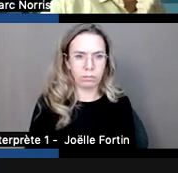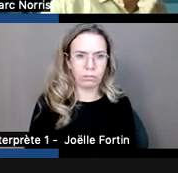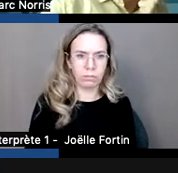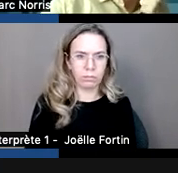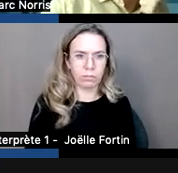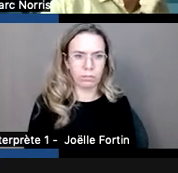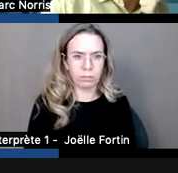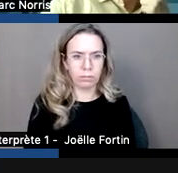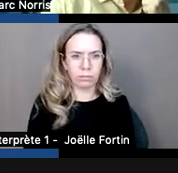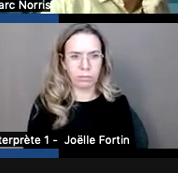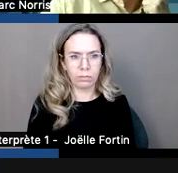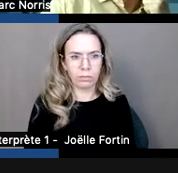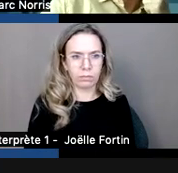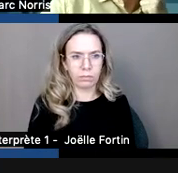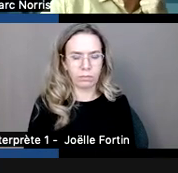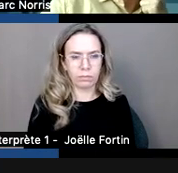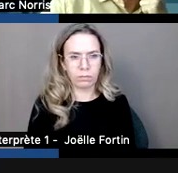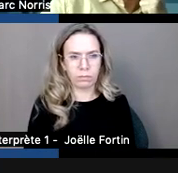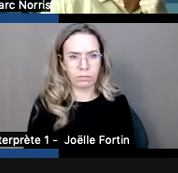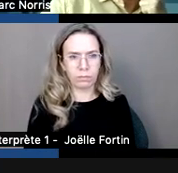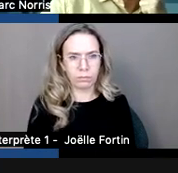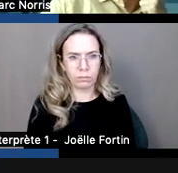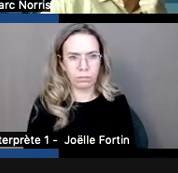needs is by exhibiting a problematic behavior.